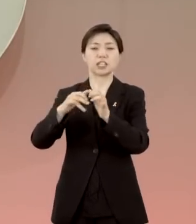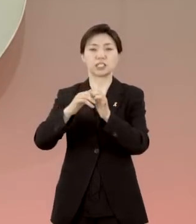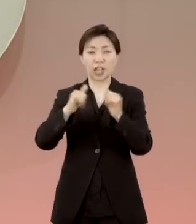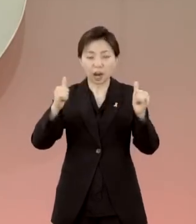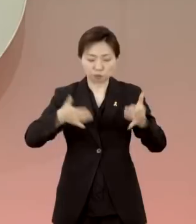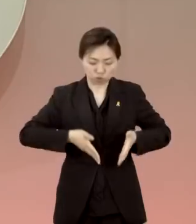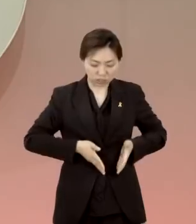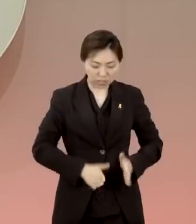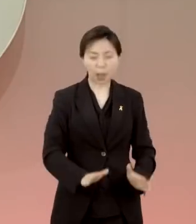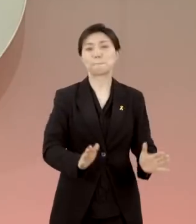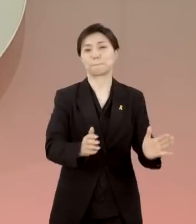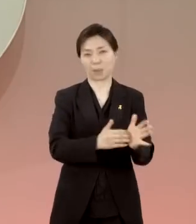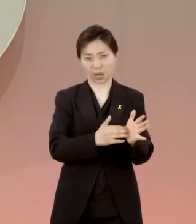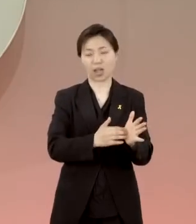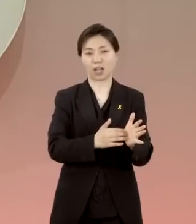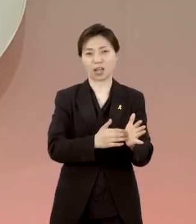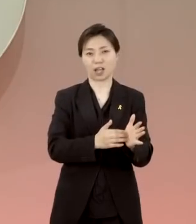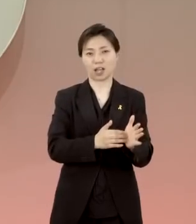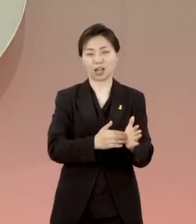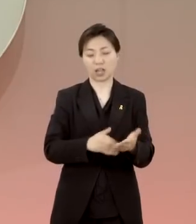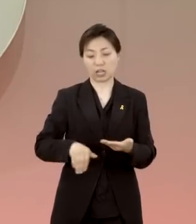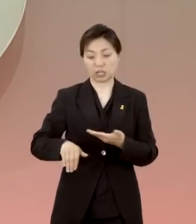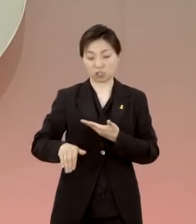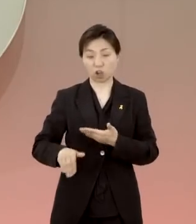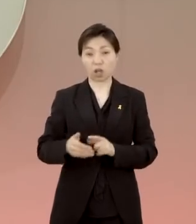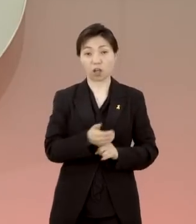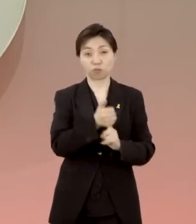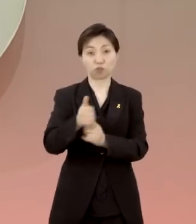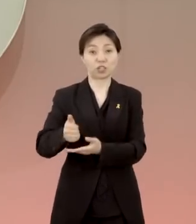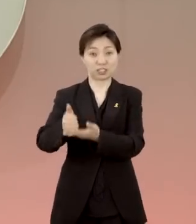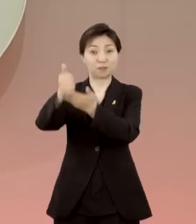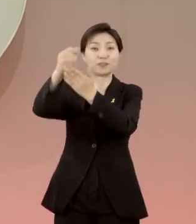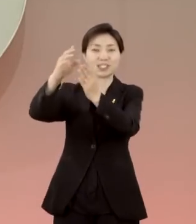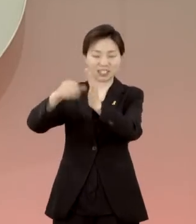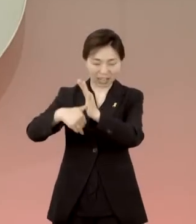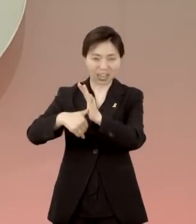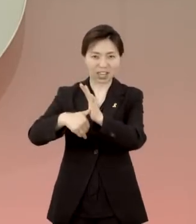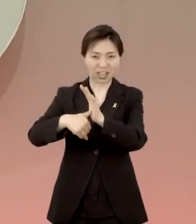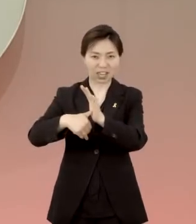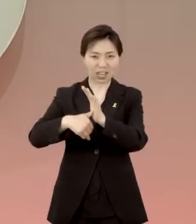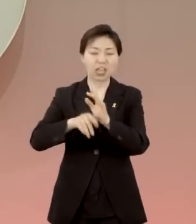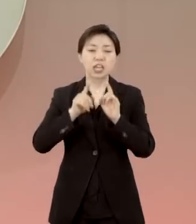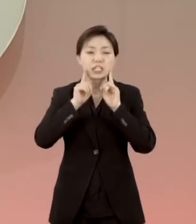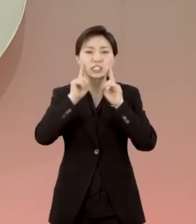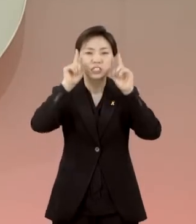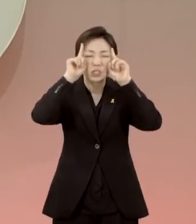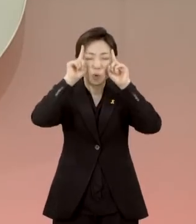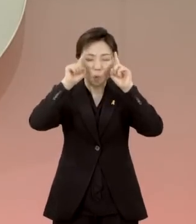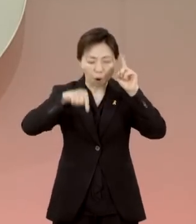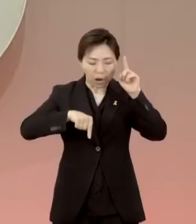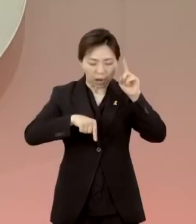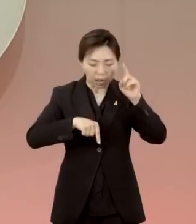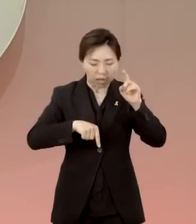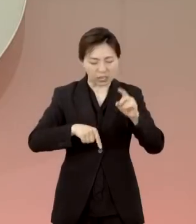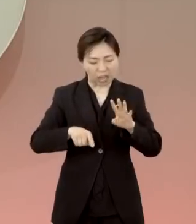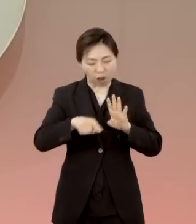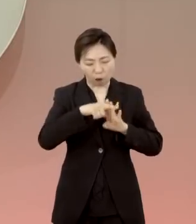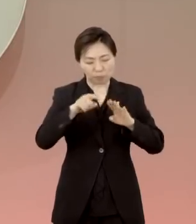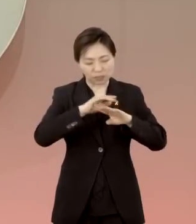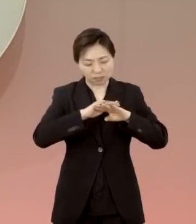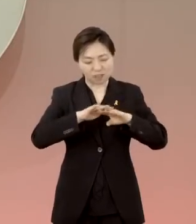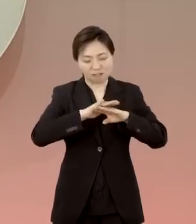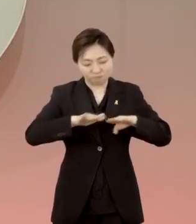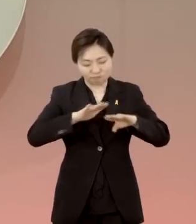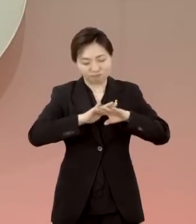사람으로 태어나게 되었는데 드디어 석가모니 부처님 시대 때 지옥에서 업이 다해서